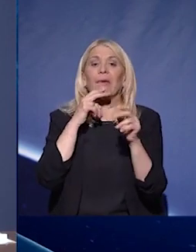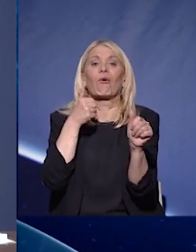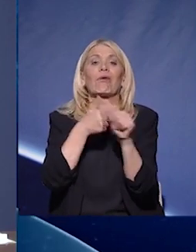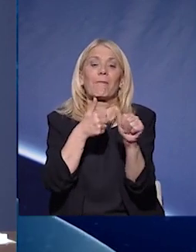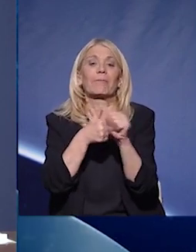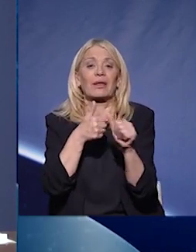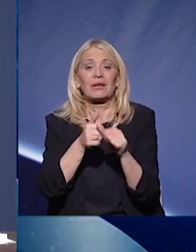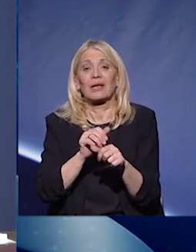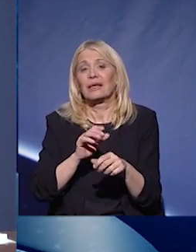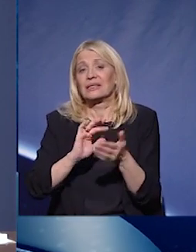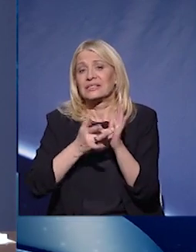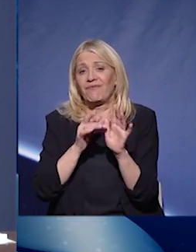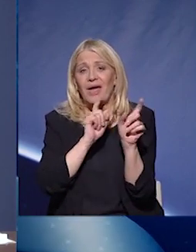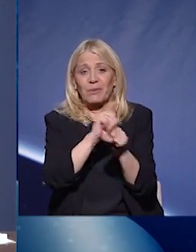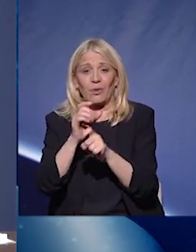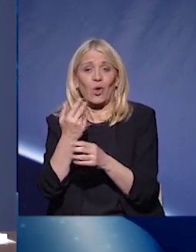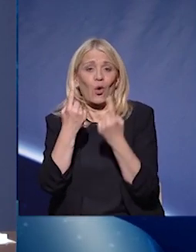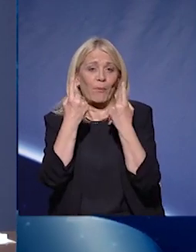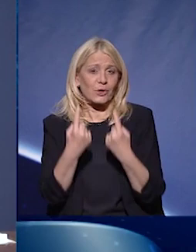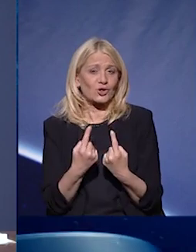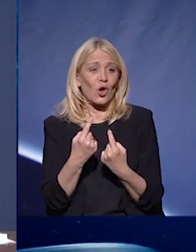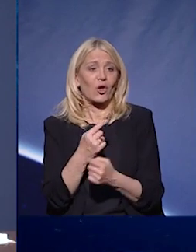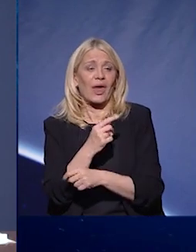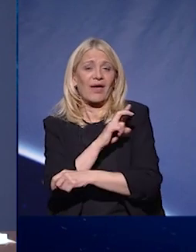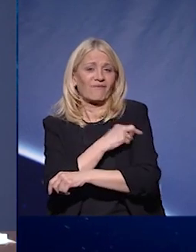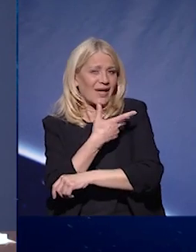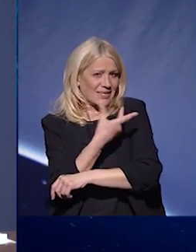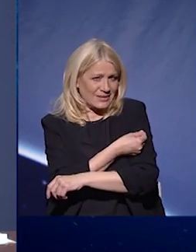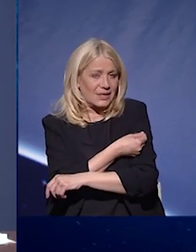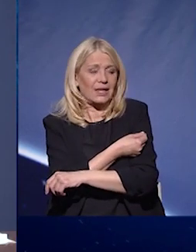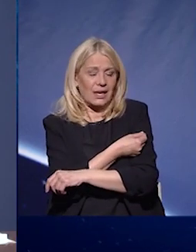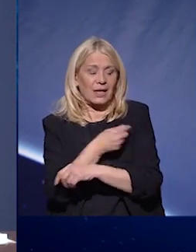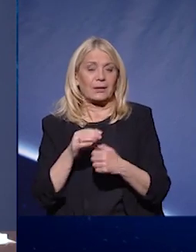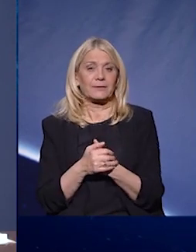sve epidemije od kad postoje vakcine.